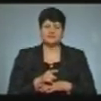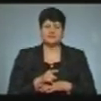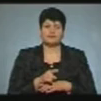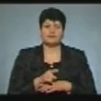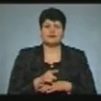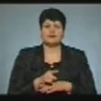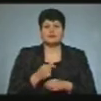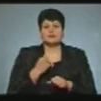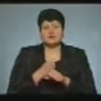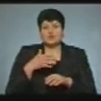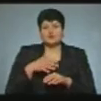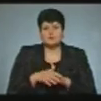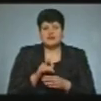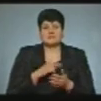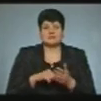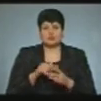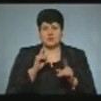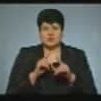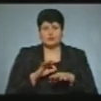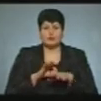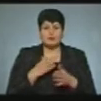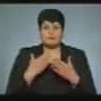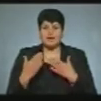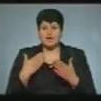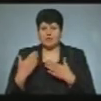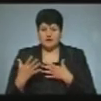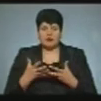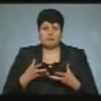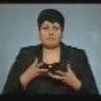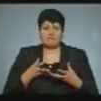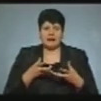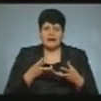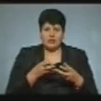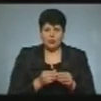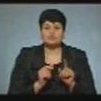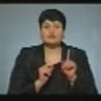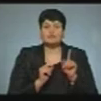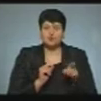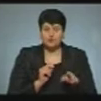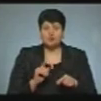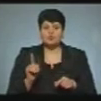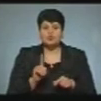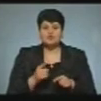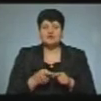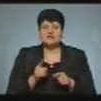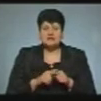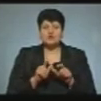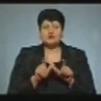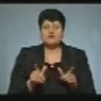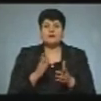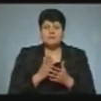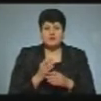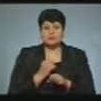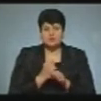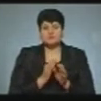саме розуміння з міською радою, проводити переговори, переконувати в тому, що ця а саме установа має діяти в